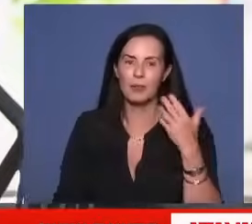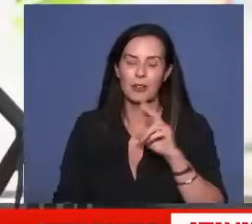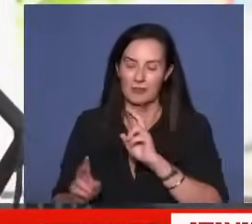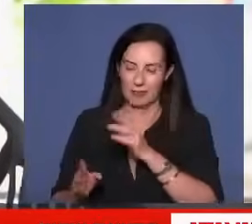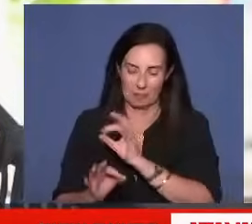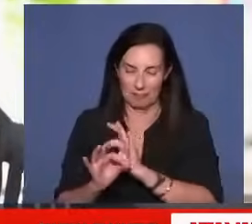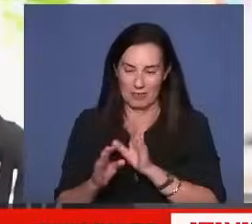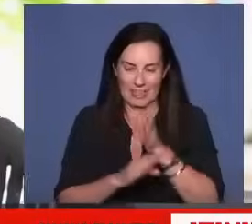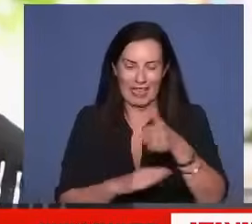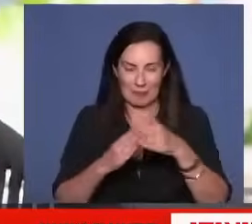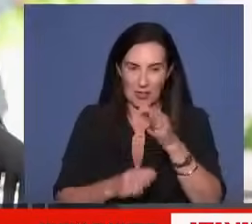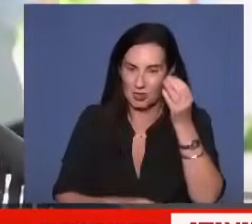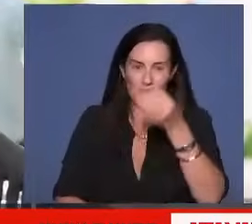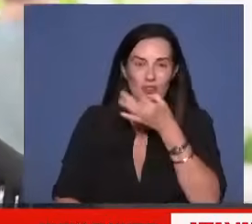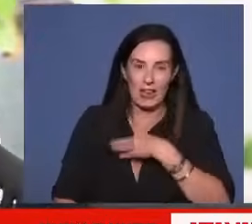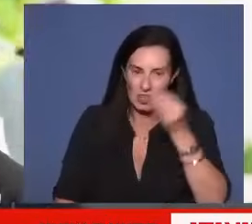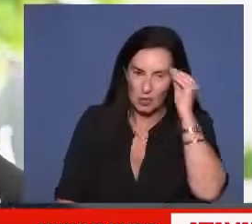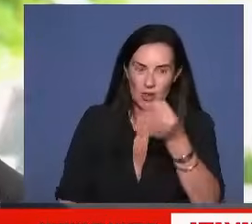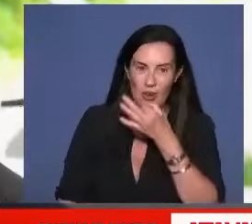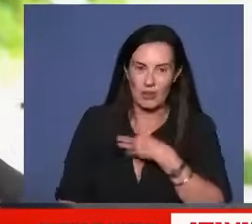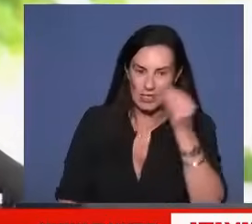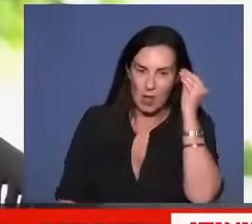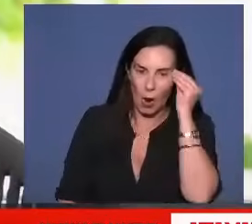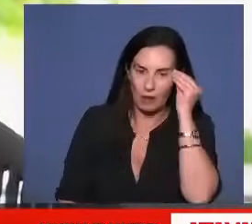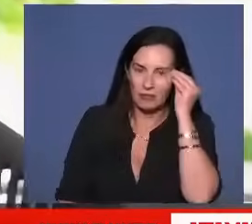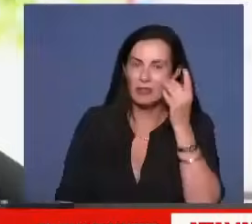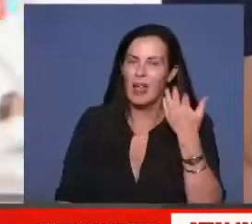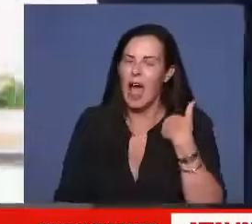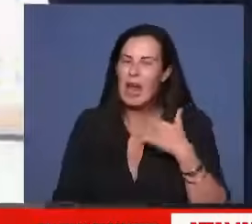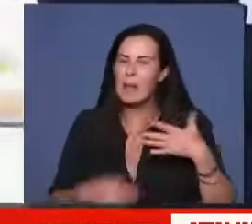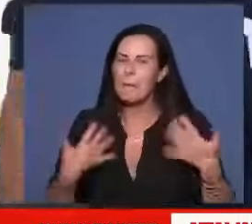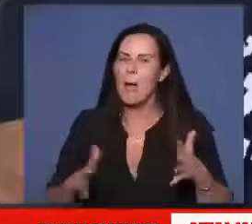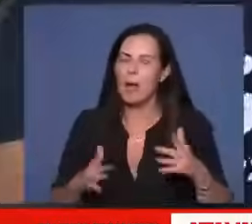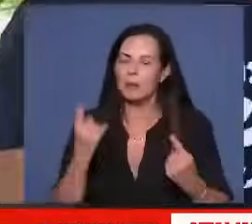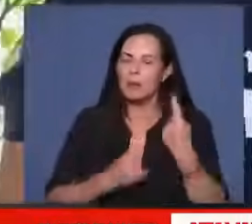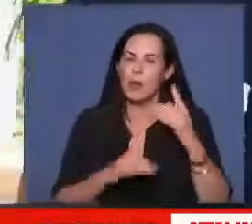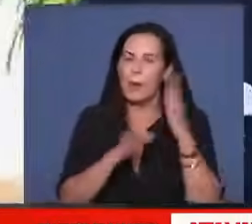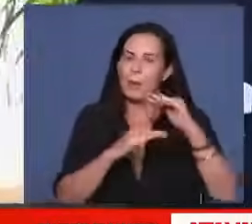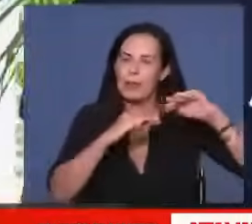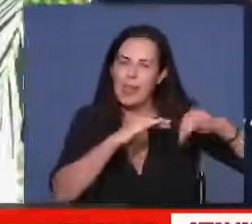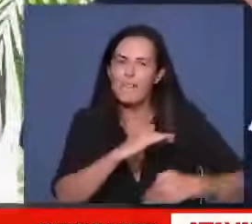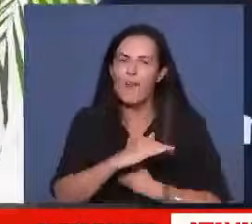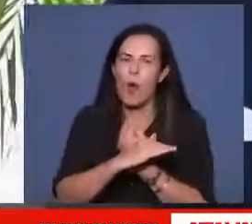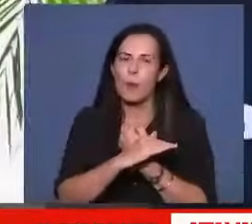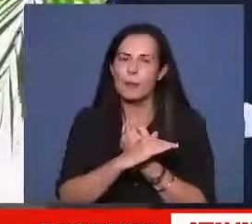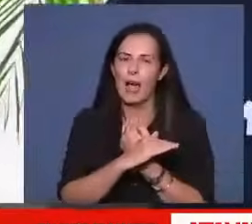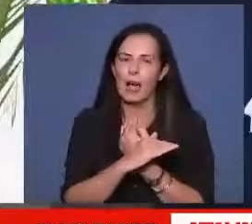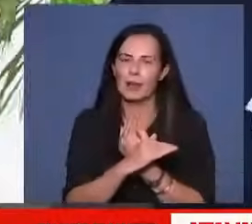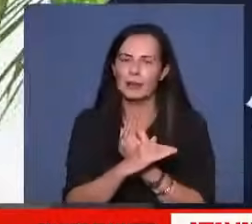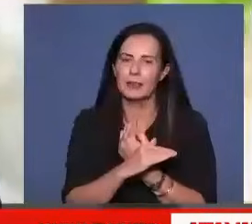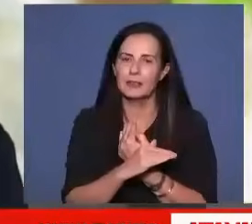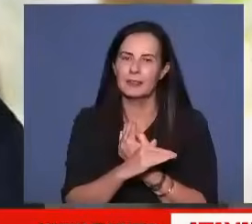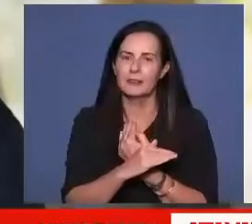ומה שאלת אותי כשנכנסתם? אני זוכרת שהיה לי איזה פחד כזה שיצוץ לי איזה מחבל מאיזה